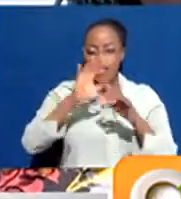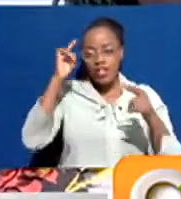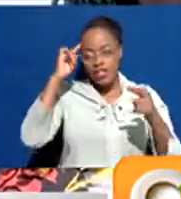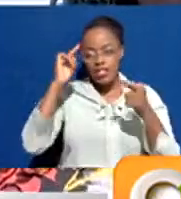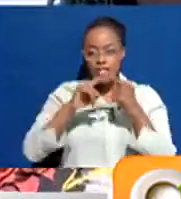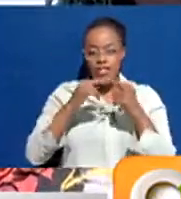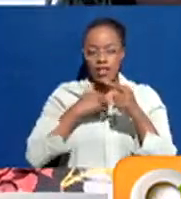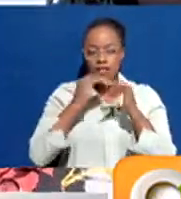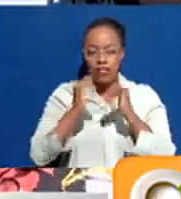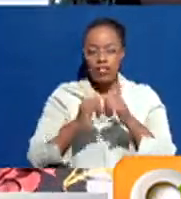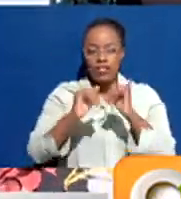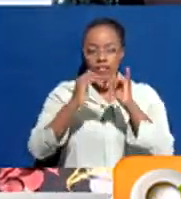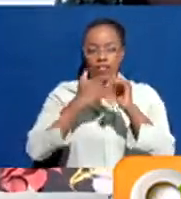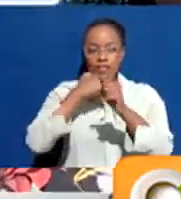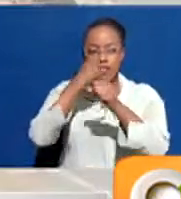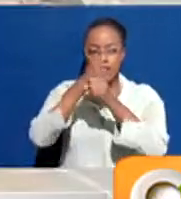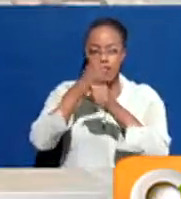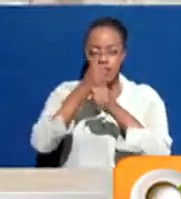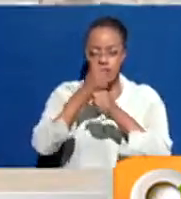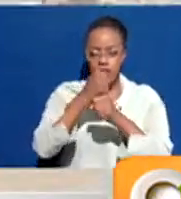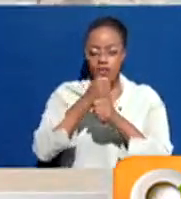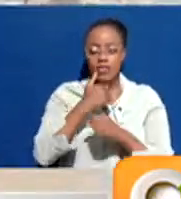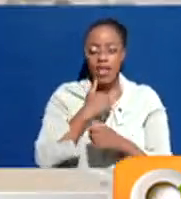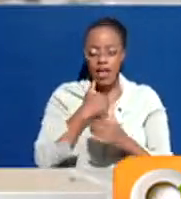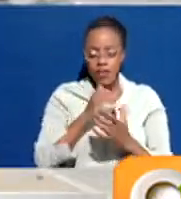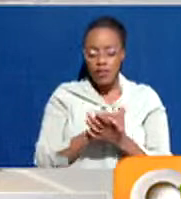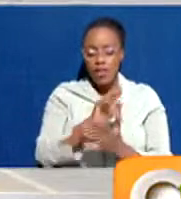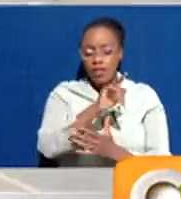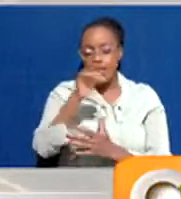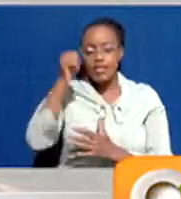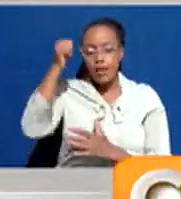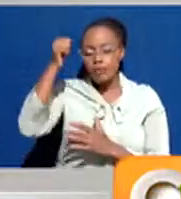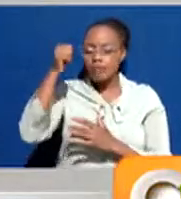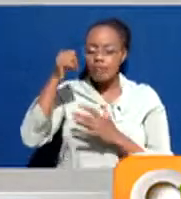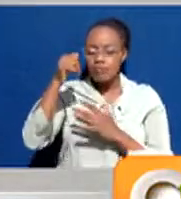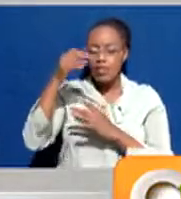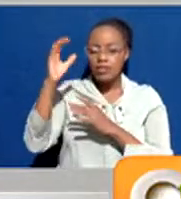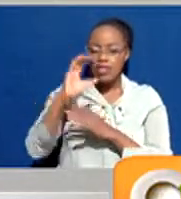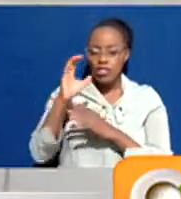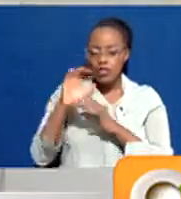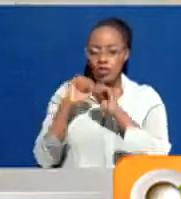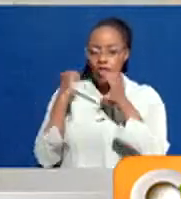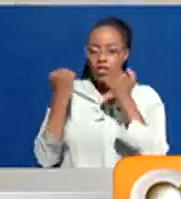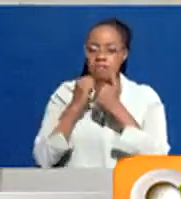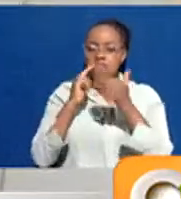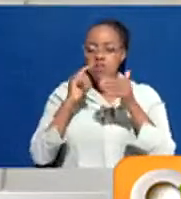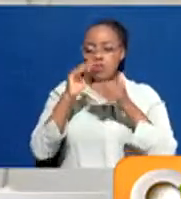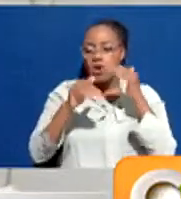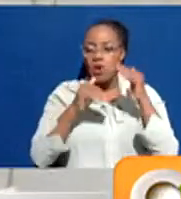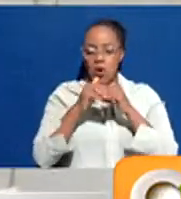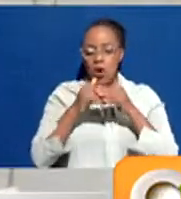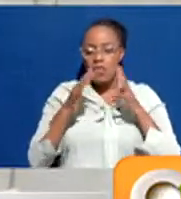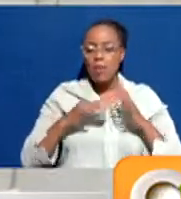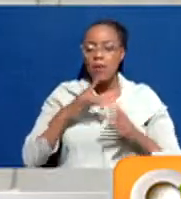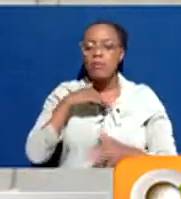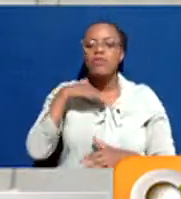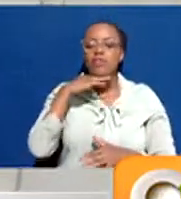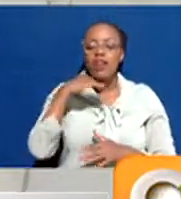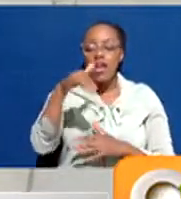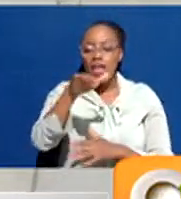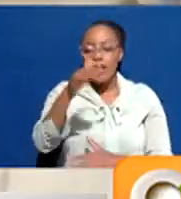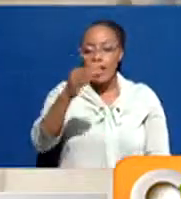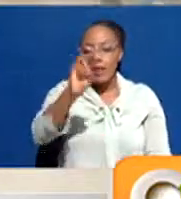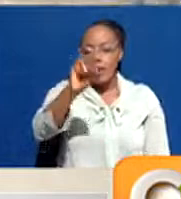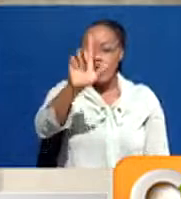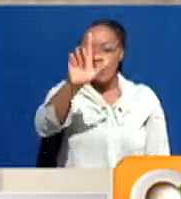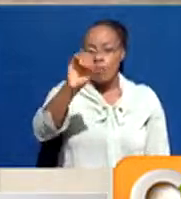to execute protesters. Wanaharakati hao wanadai kuwa visa vyote vya mauaji vilivyoripotiwa eneo la